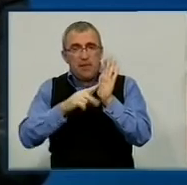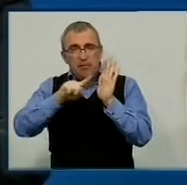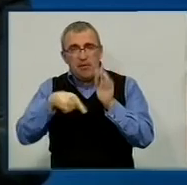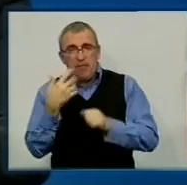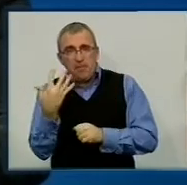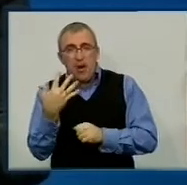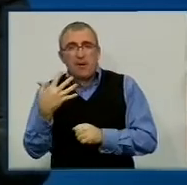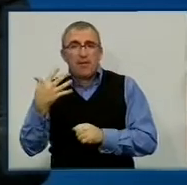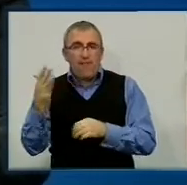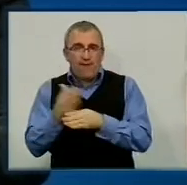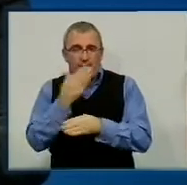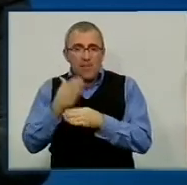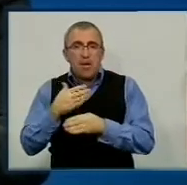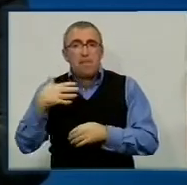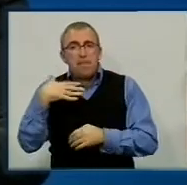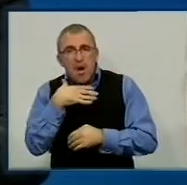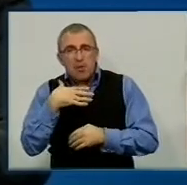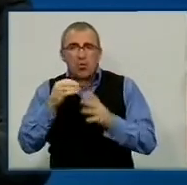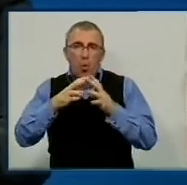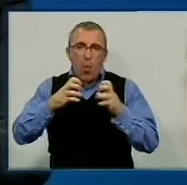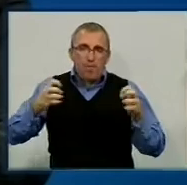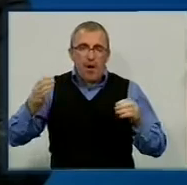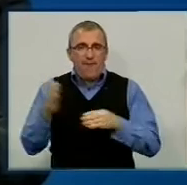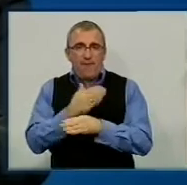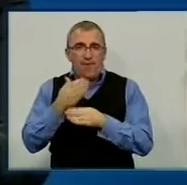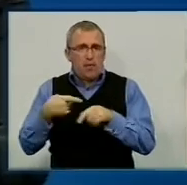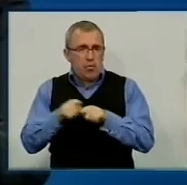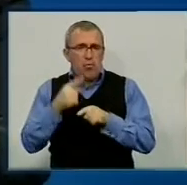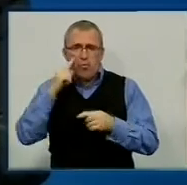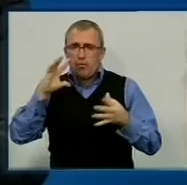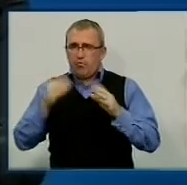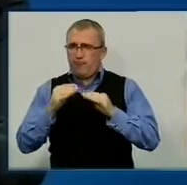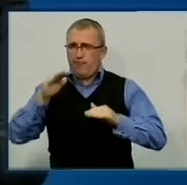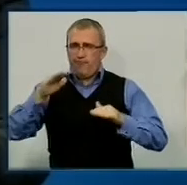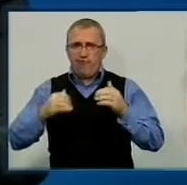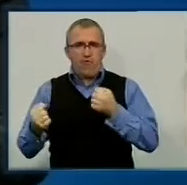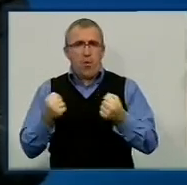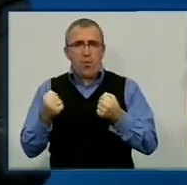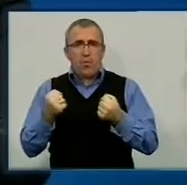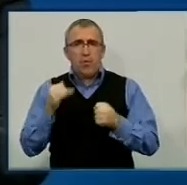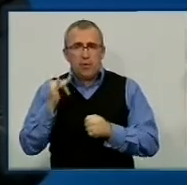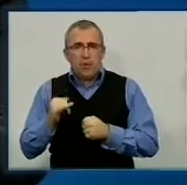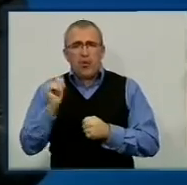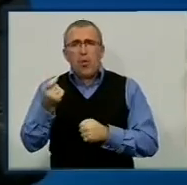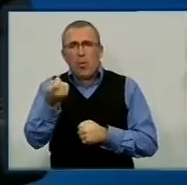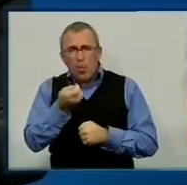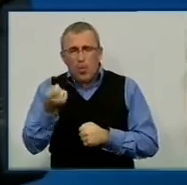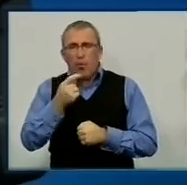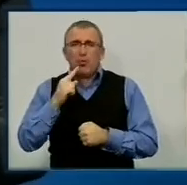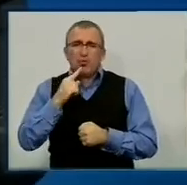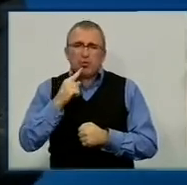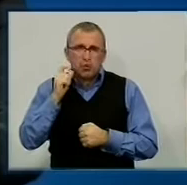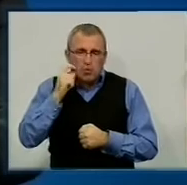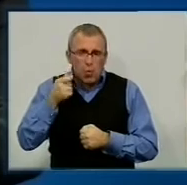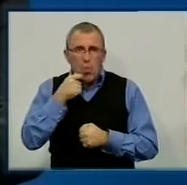нас м'ясо і ковбасні вироби Це досить такі вагомі результати і так далі ну крім того можна і крупи і цукор і хліб і